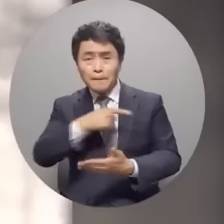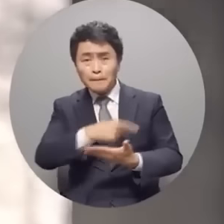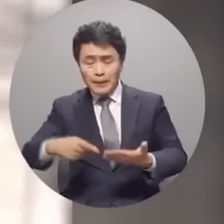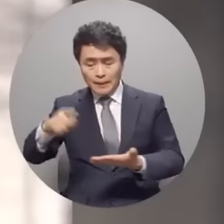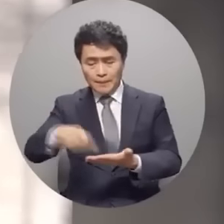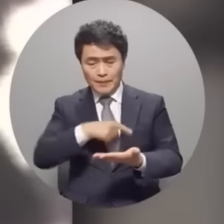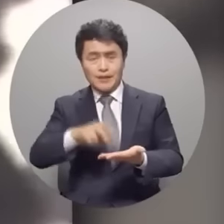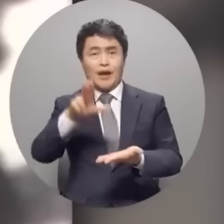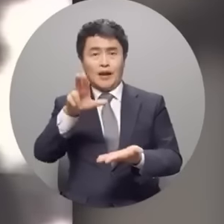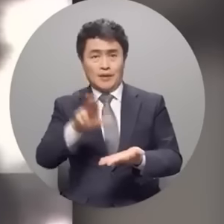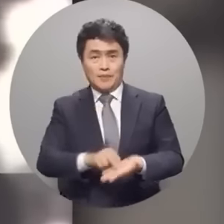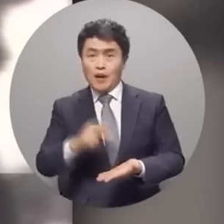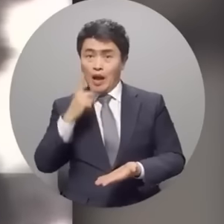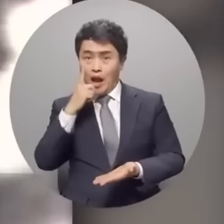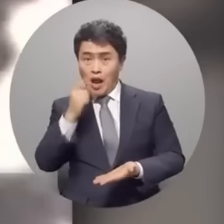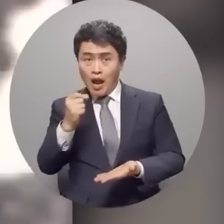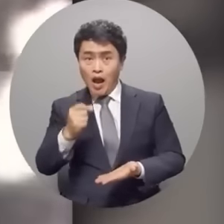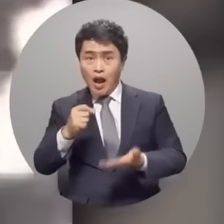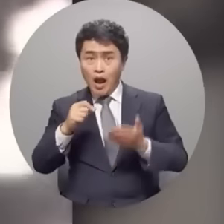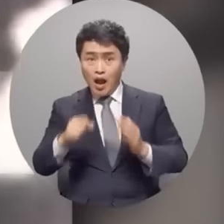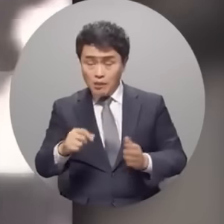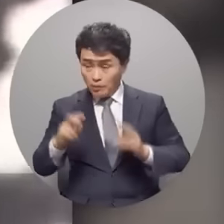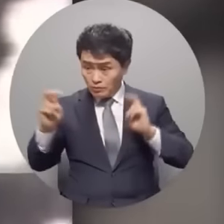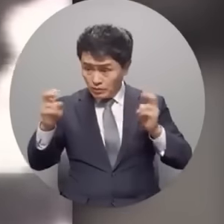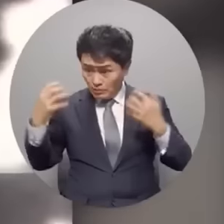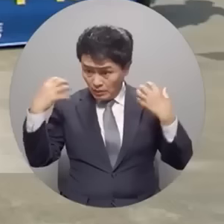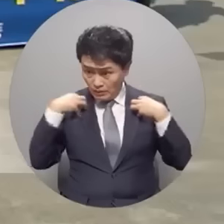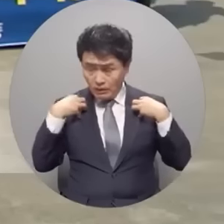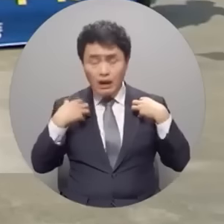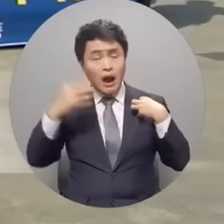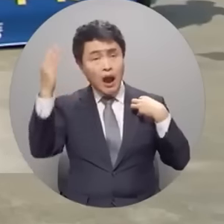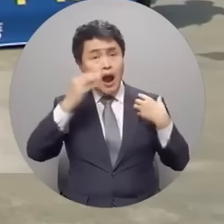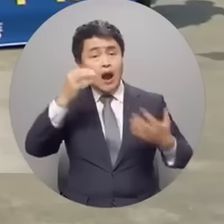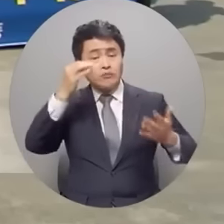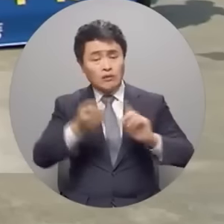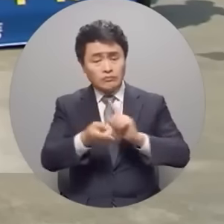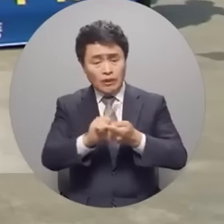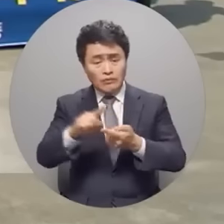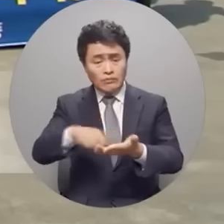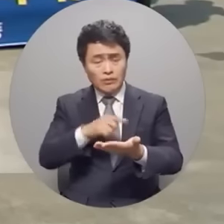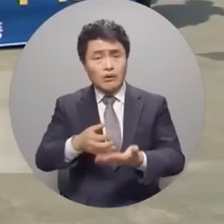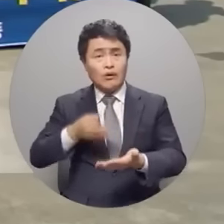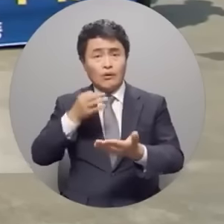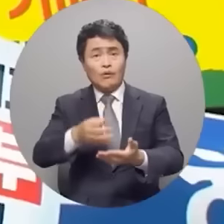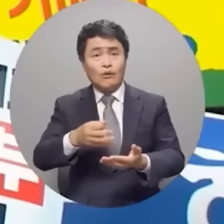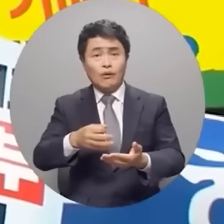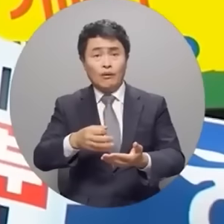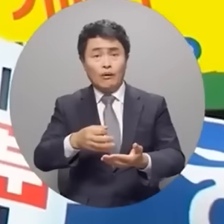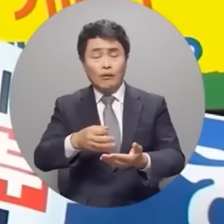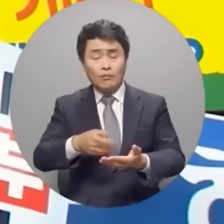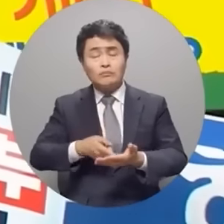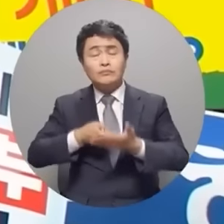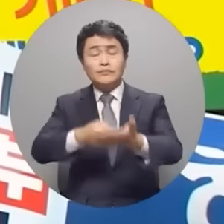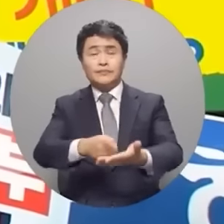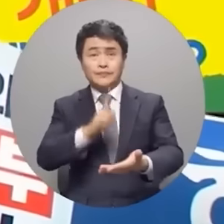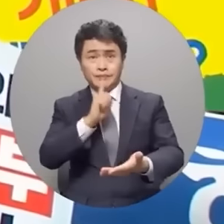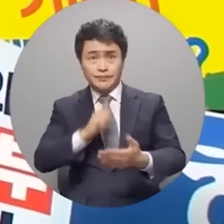문제. 일본 피고 기업이 아닌 한국재단이 배상을 대신한다는 제3자 변제안을